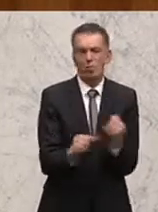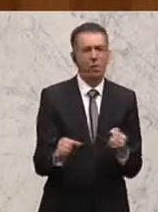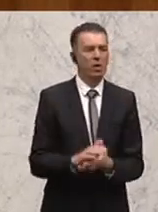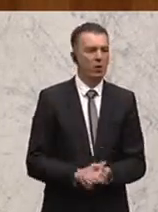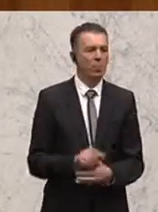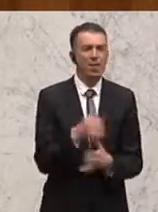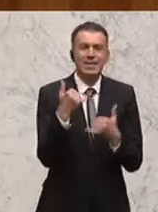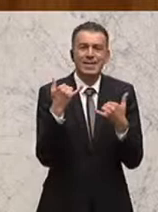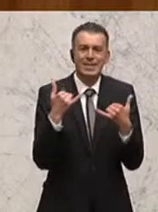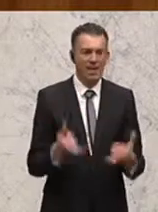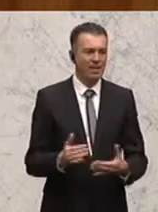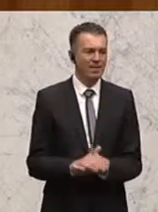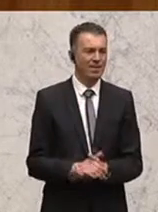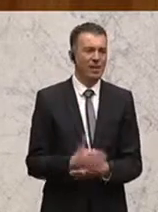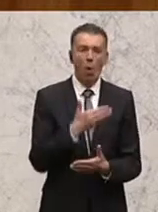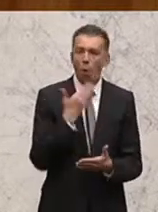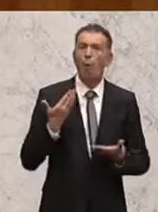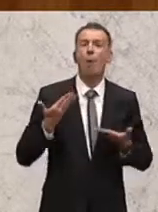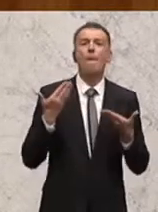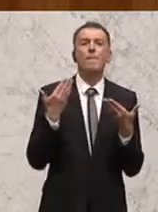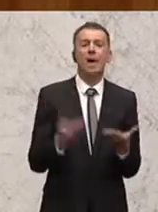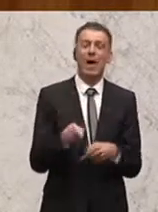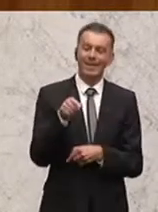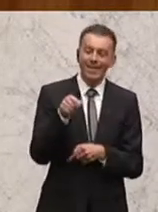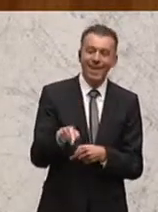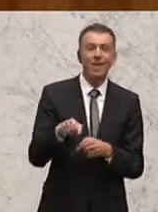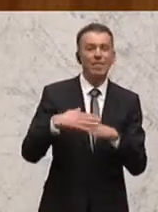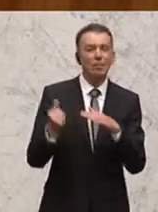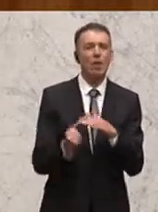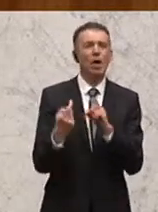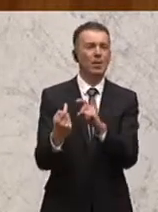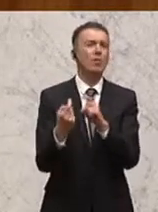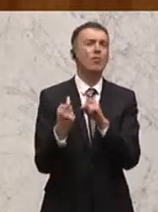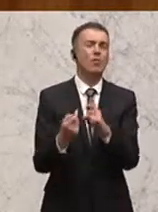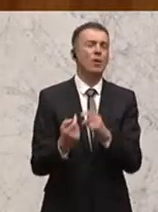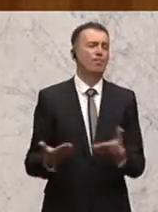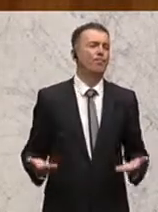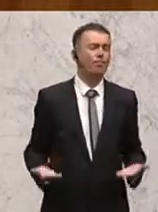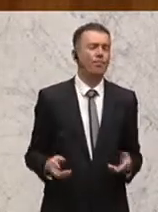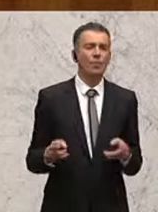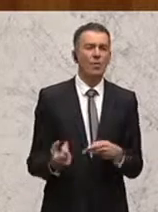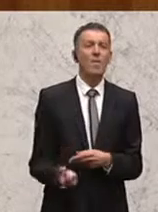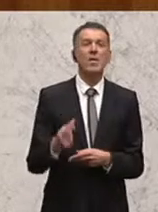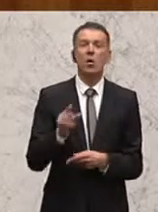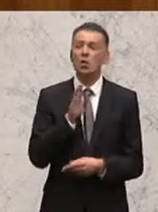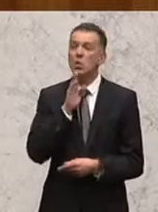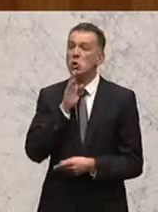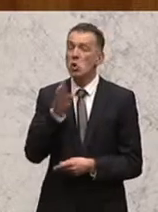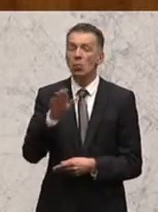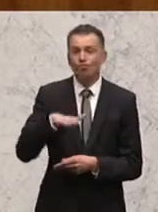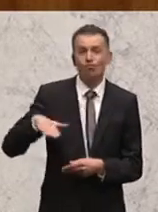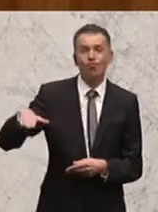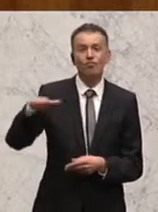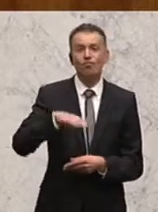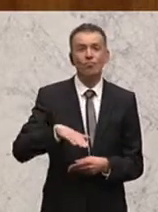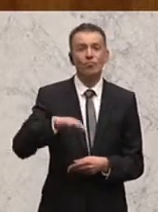Bislang ist man nicht bereit, über dieses Projekt zu diskutieren, weil vor allem der konservative Flügel in der